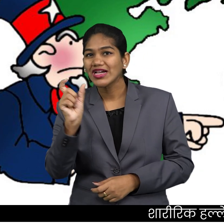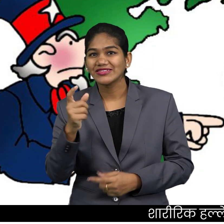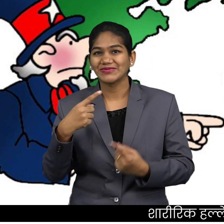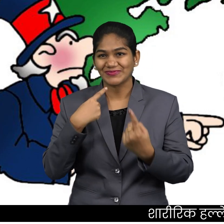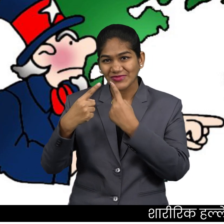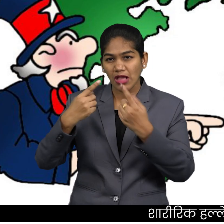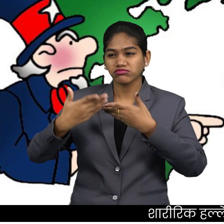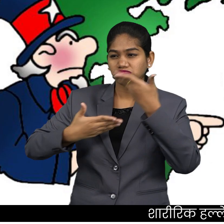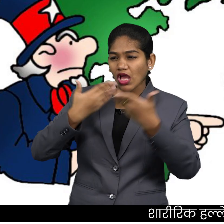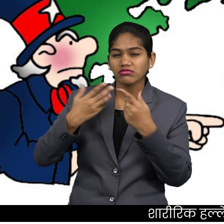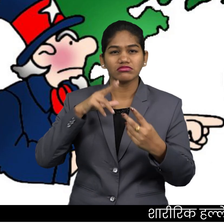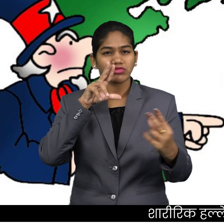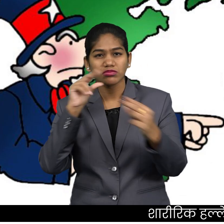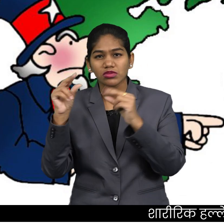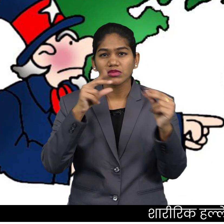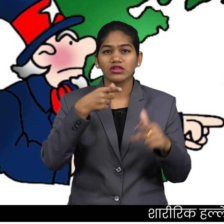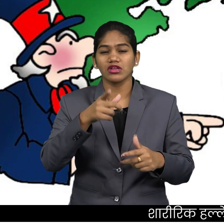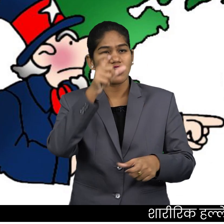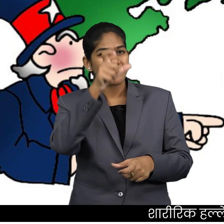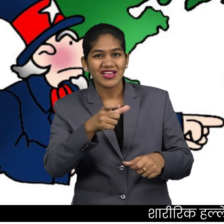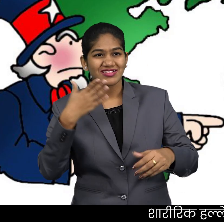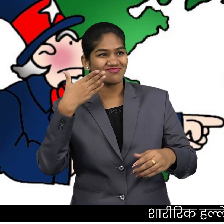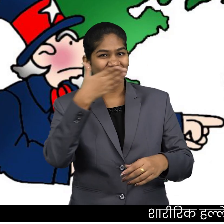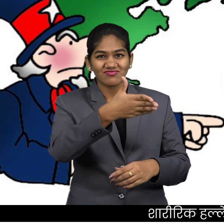शारीरिक हल्ले किंवा थेट लढाई शिवाय.